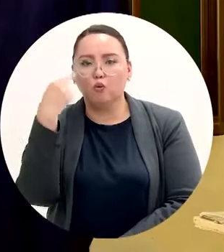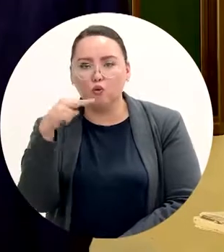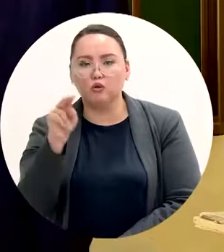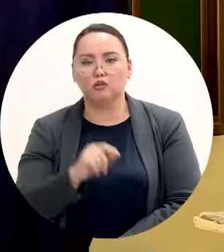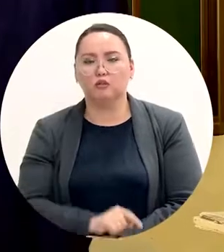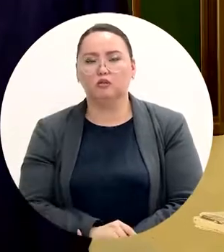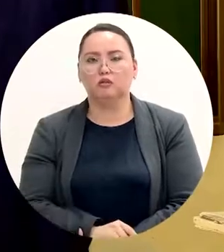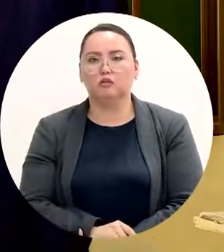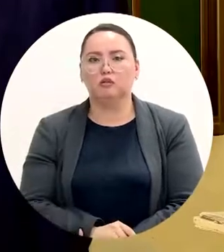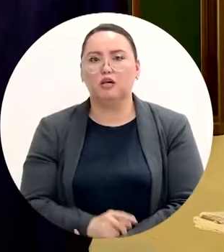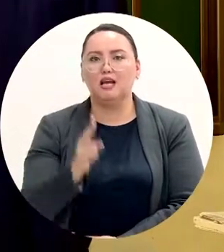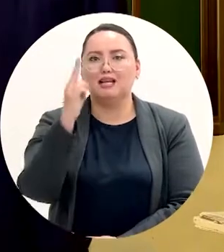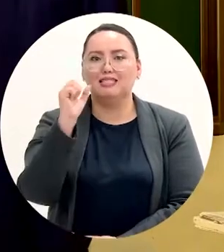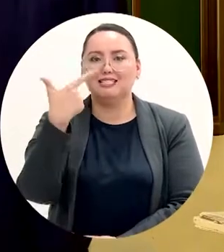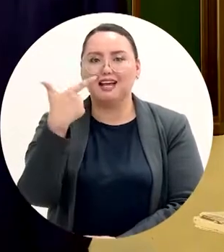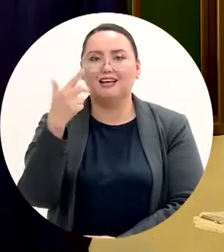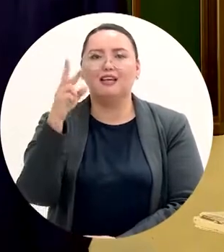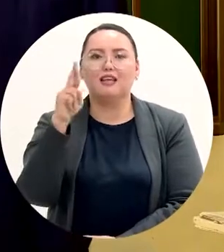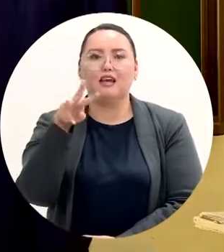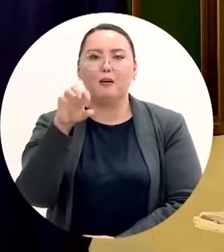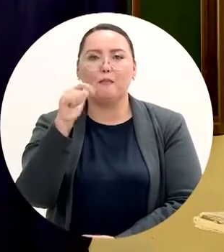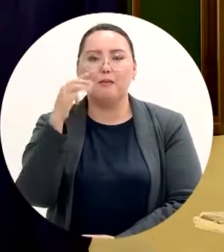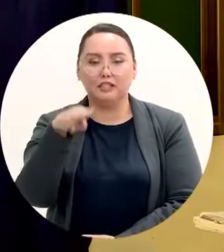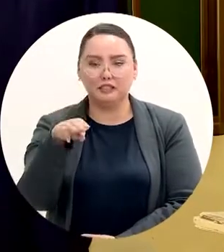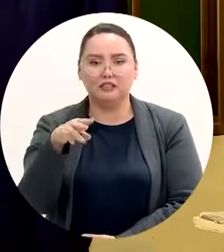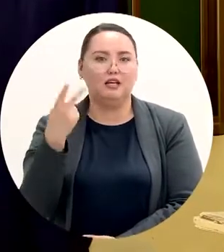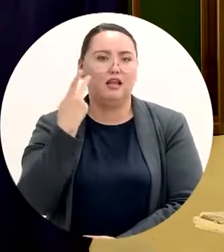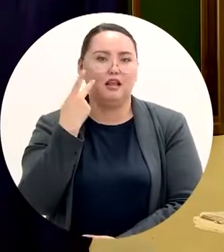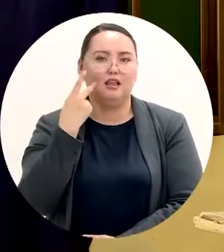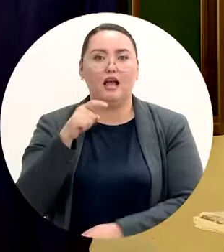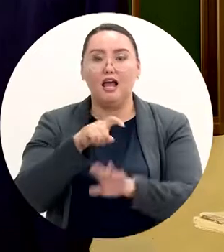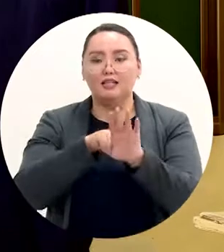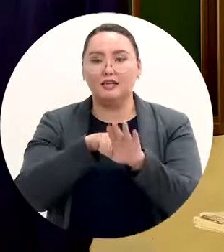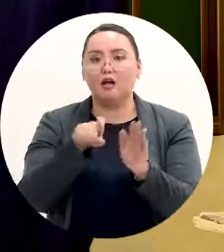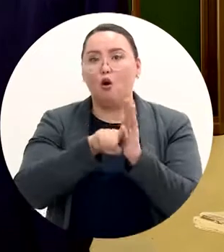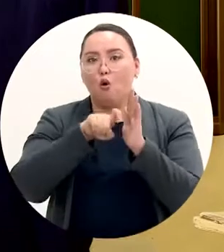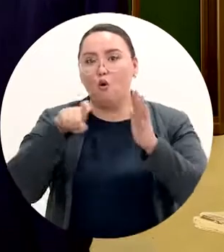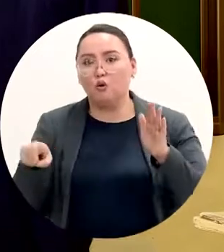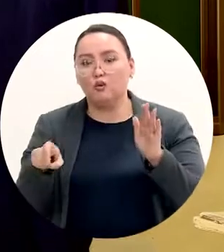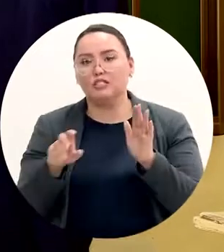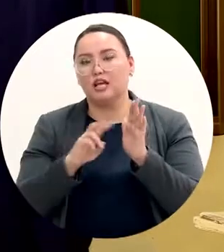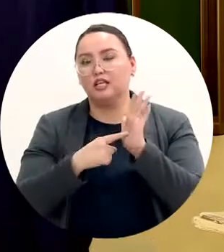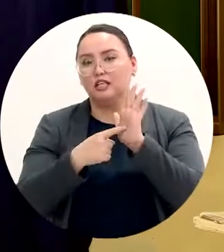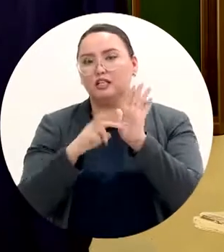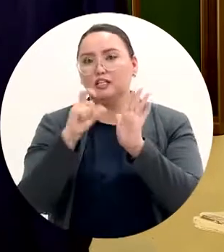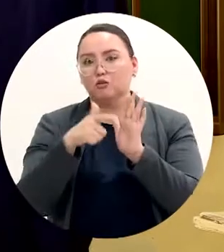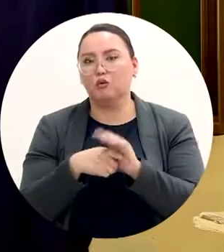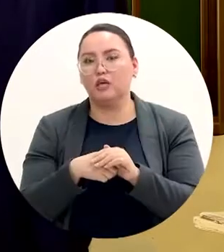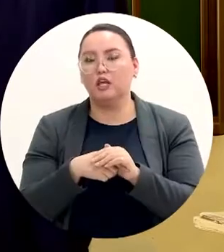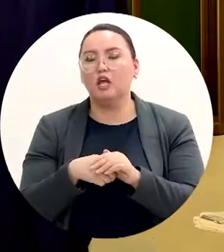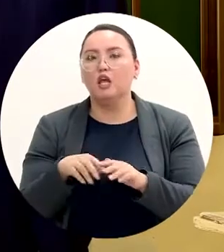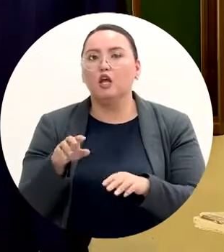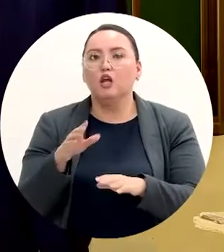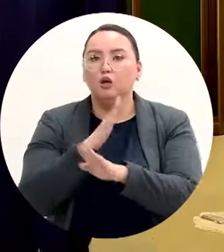ашад мөнхөд үрд хизээд үргэлжээд цаг ямагт